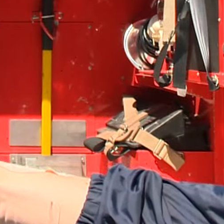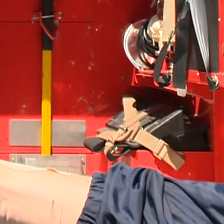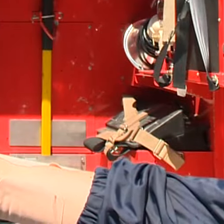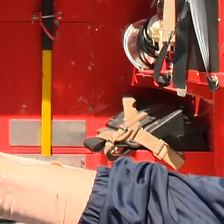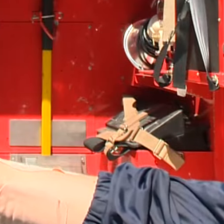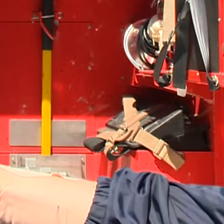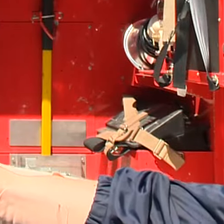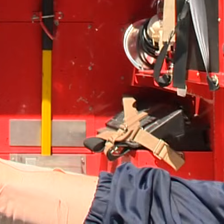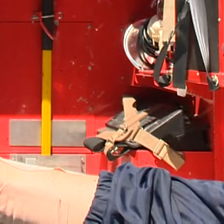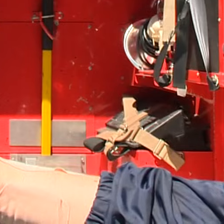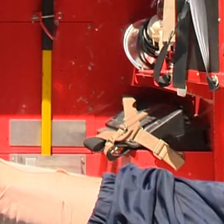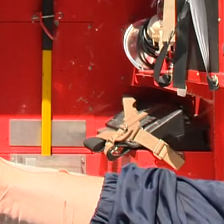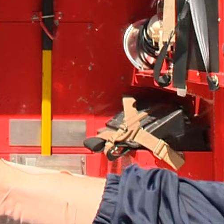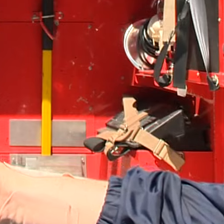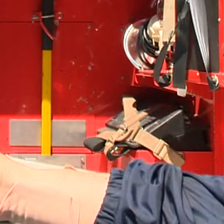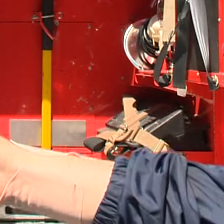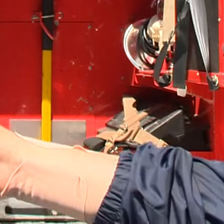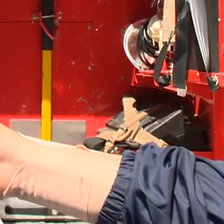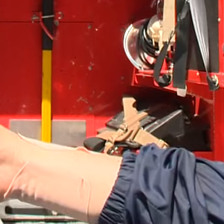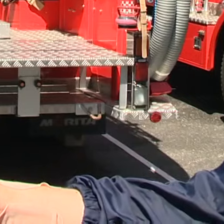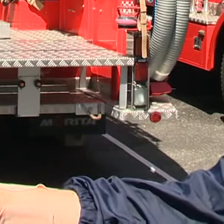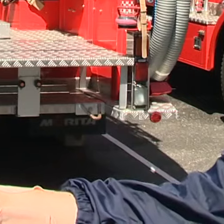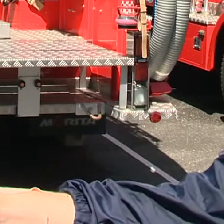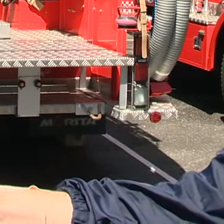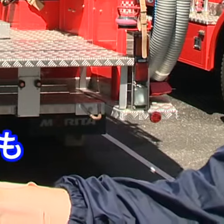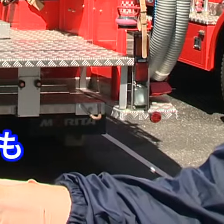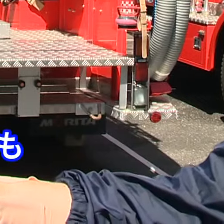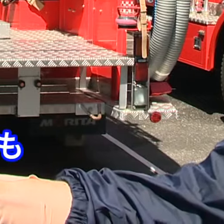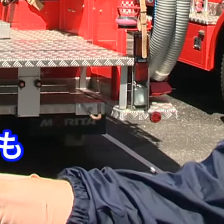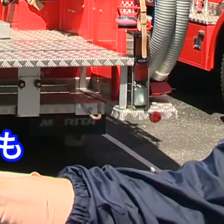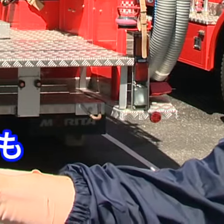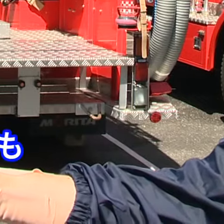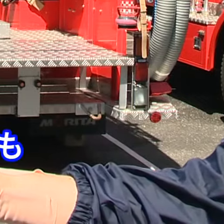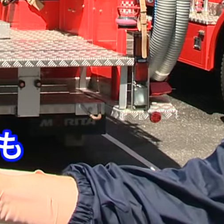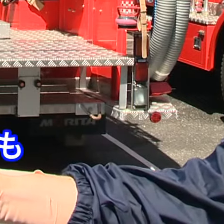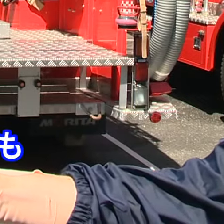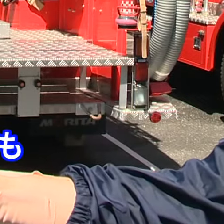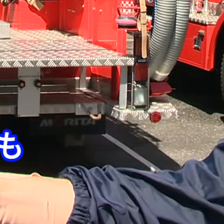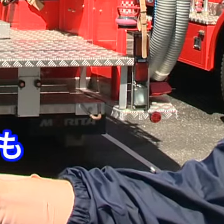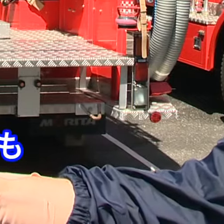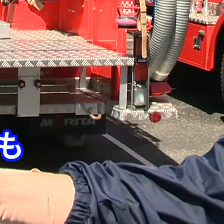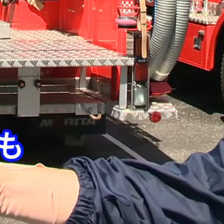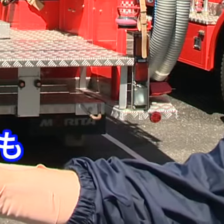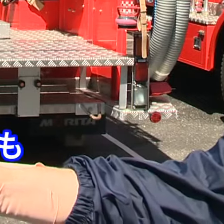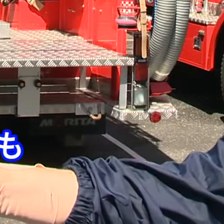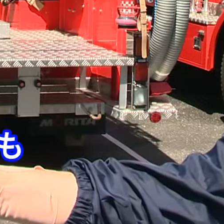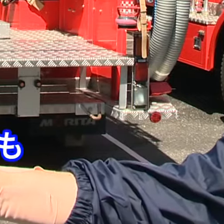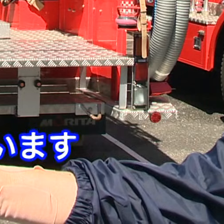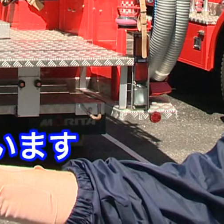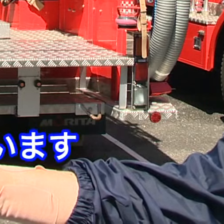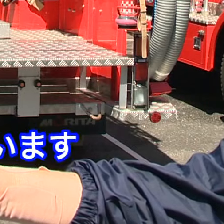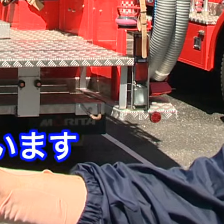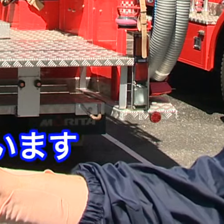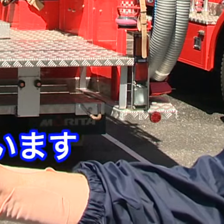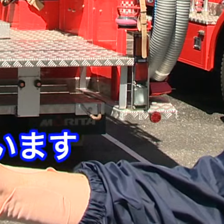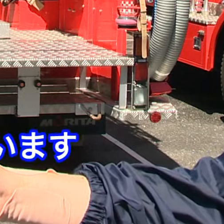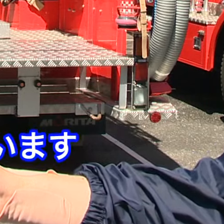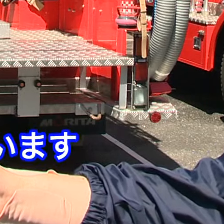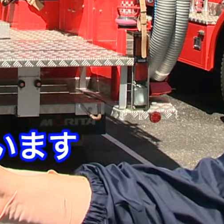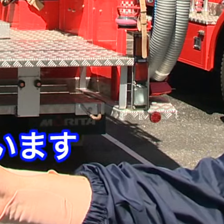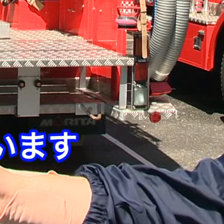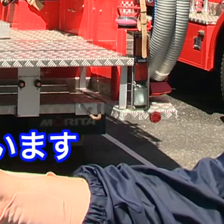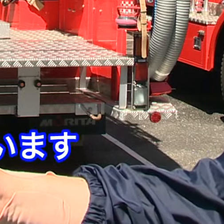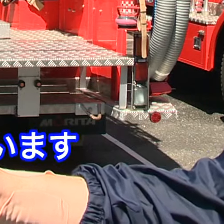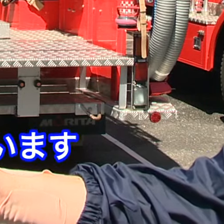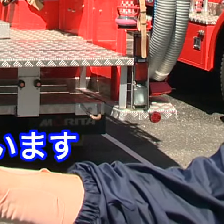た方に感謝しています。ありがとうございました。 そうですね、5月からの練習でしたけども、3ヶ月思えば早